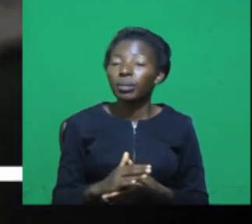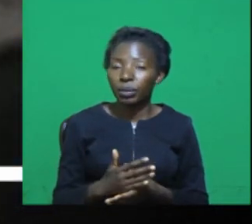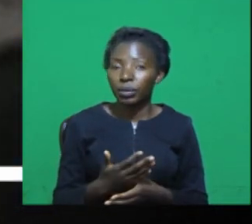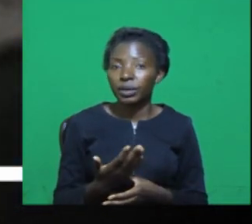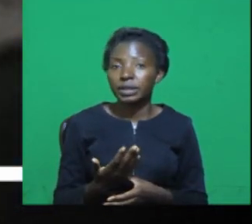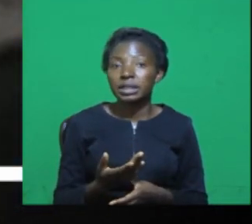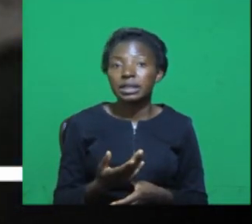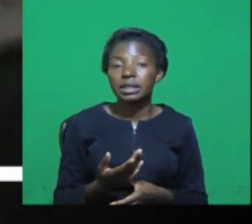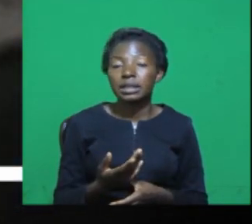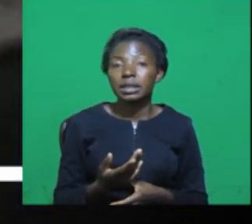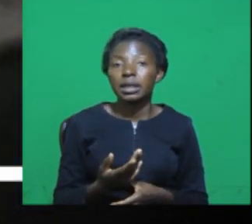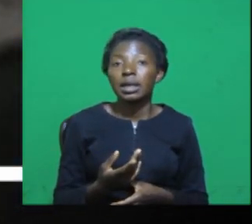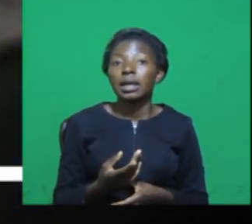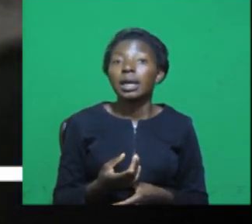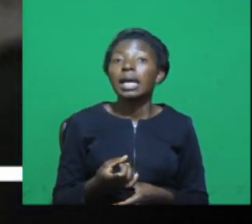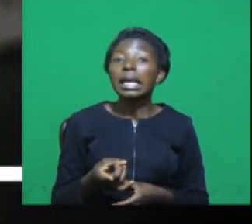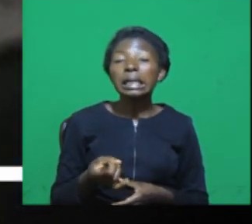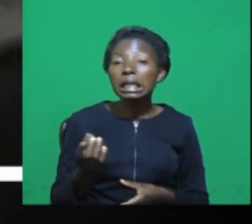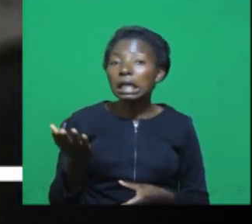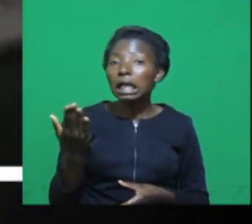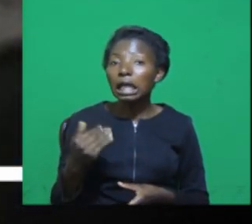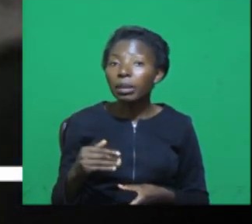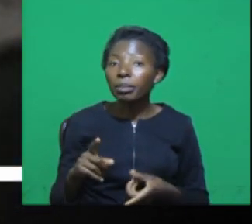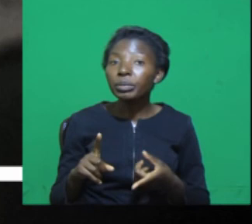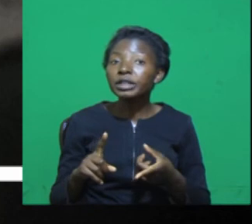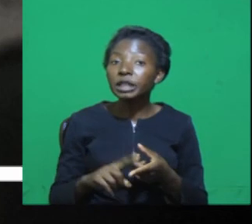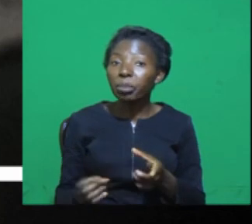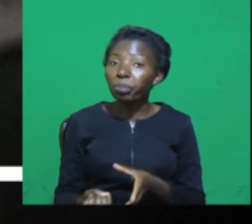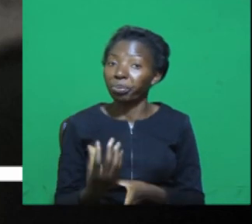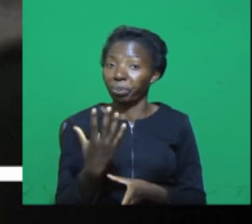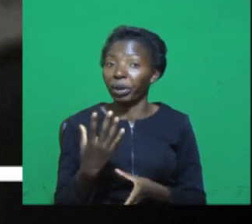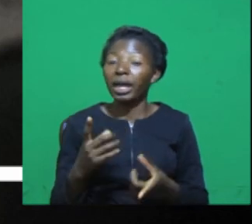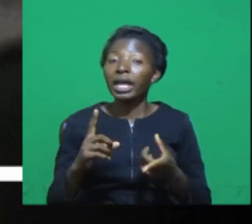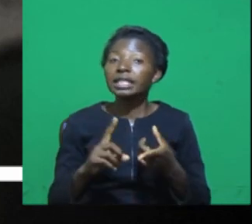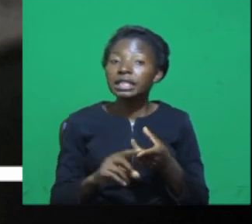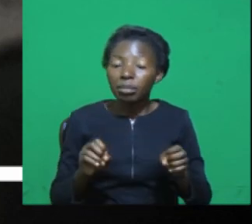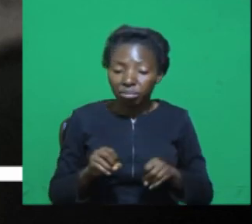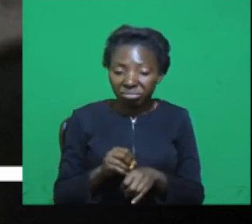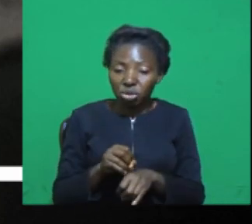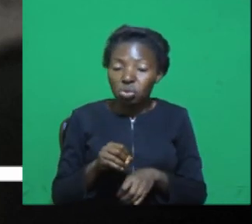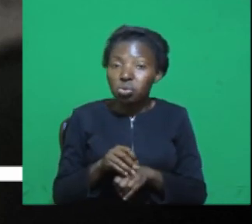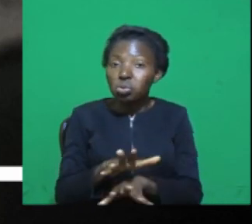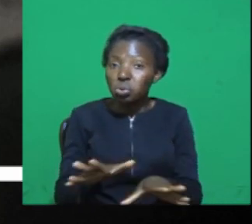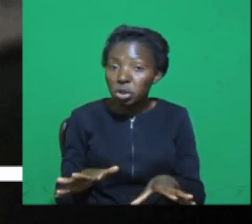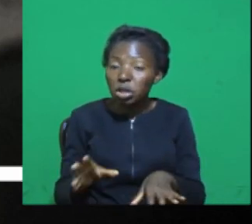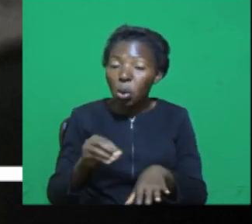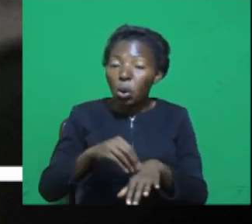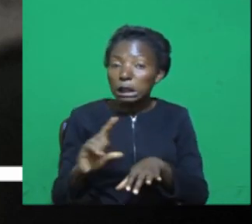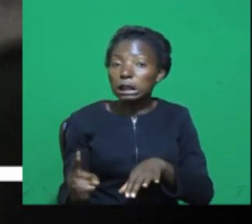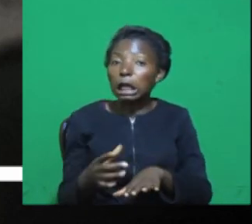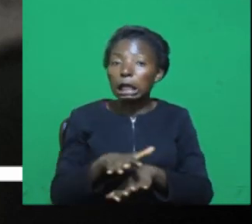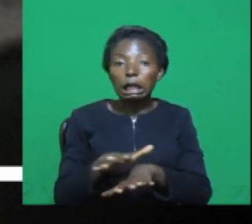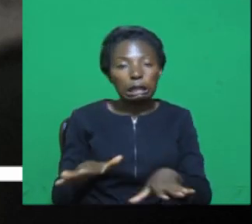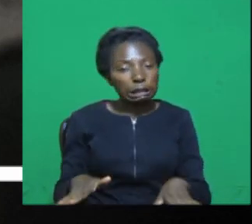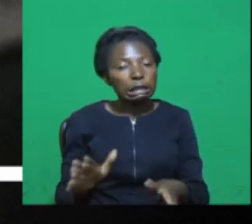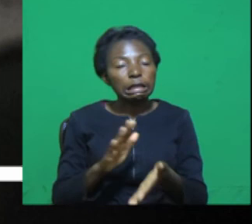Nokuti wakamera pamberi pake sebukira nyoro, somudzi unobuda pavhu rakaoma.